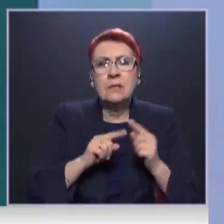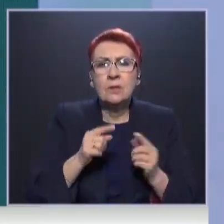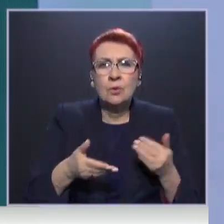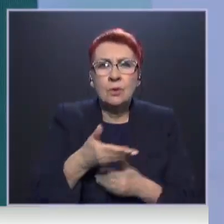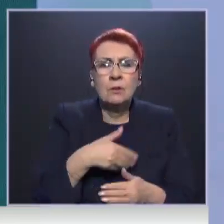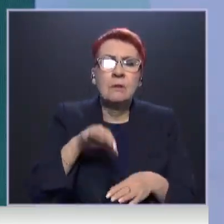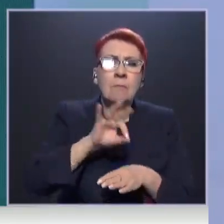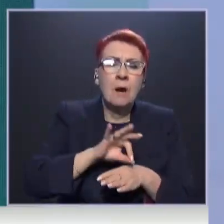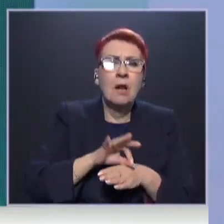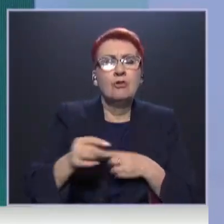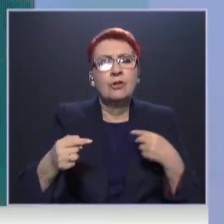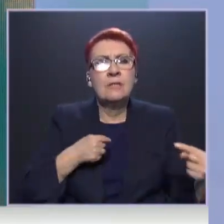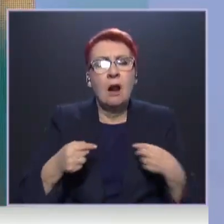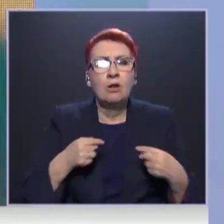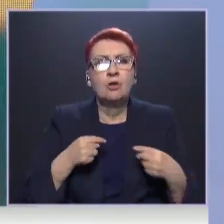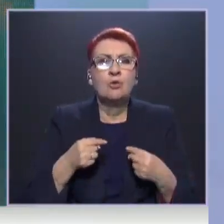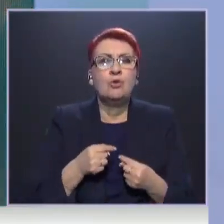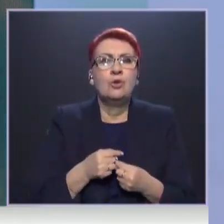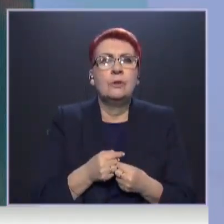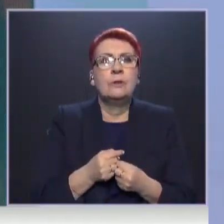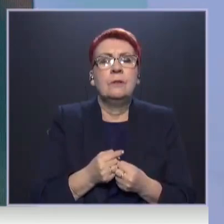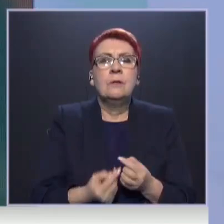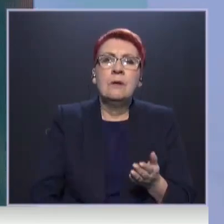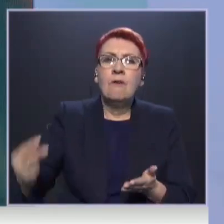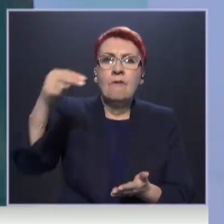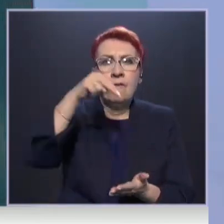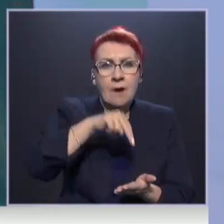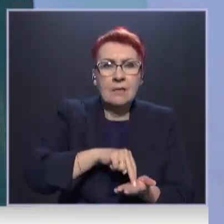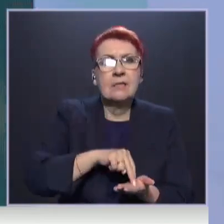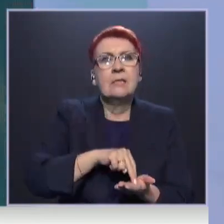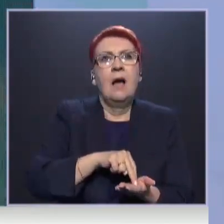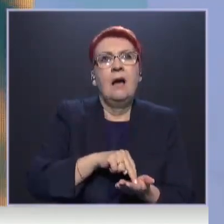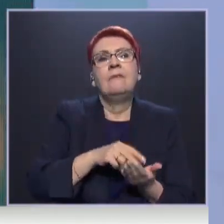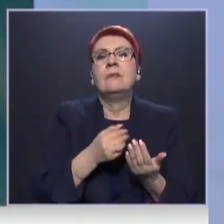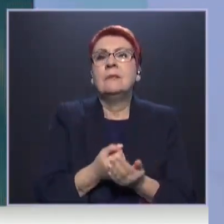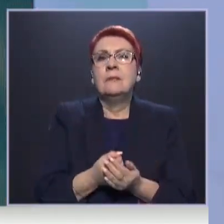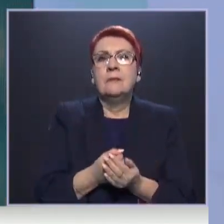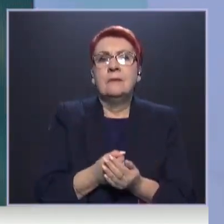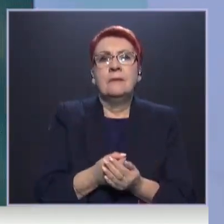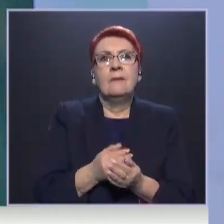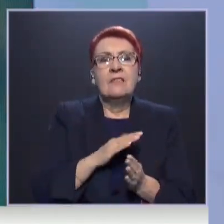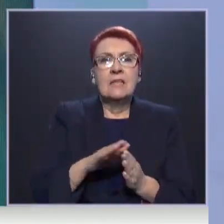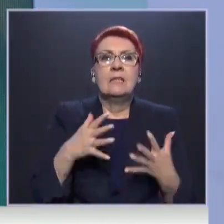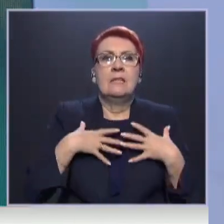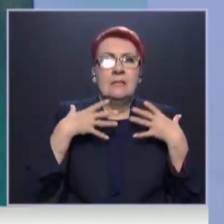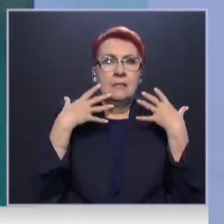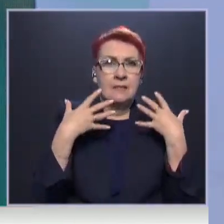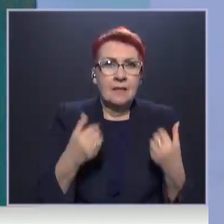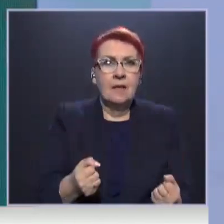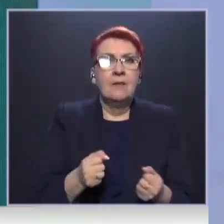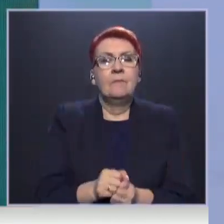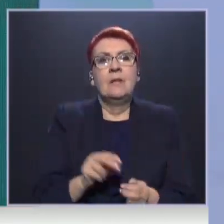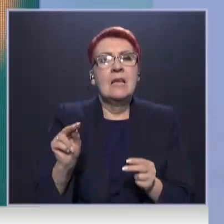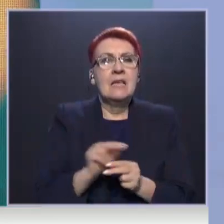наших, болящих и страждущих, восстави их со дра болезни в целости и здравии. Яко Ты си